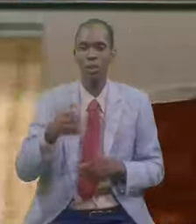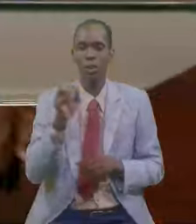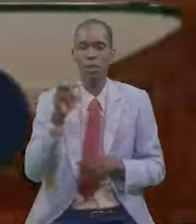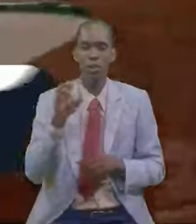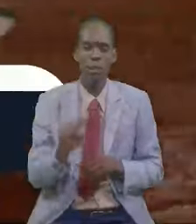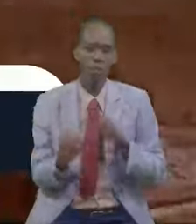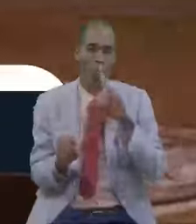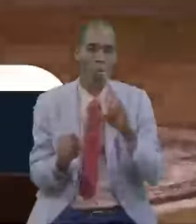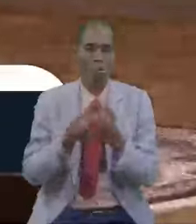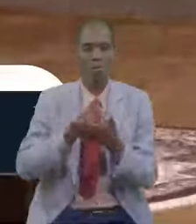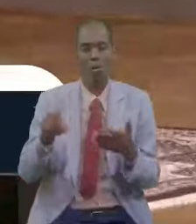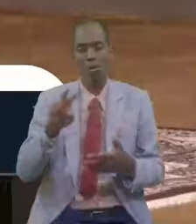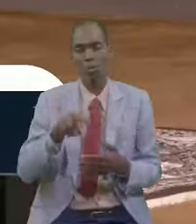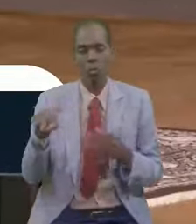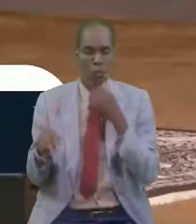22.